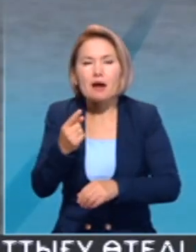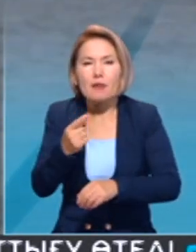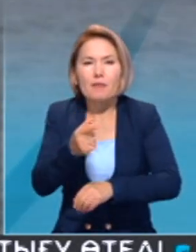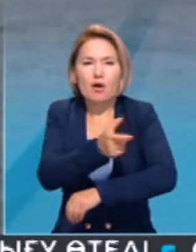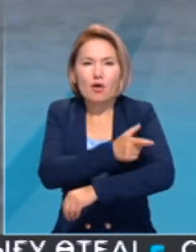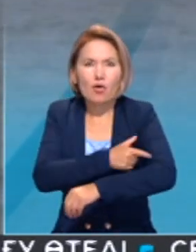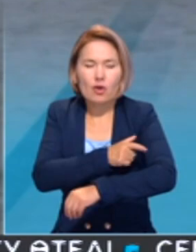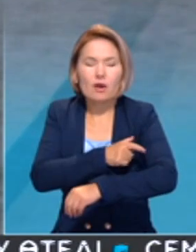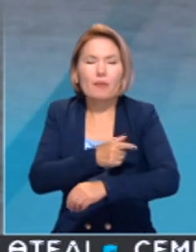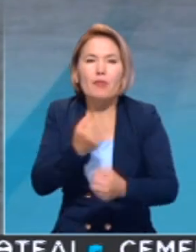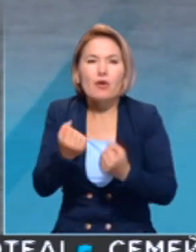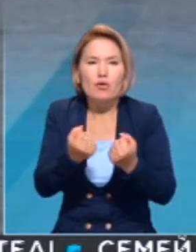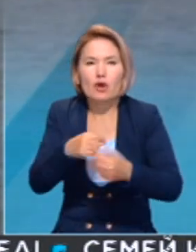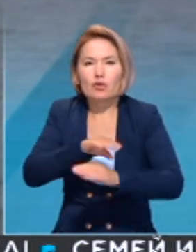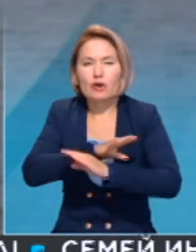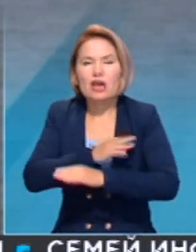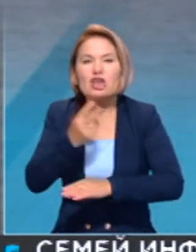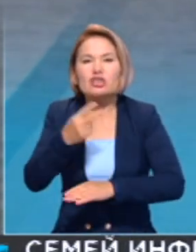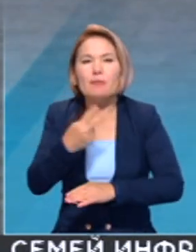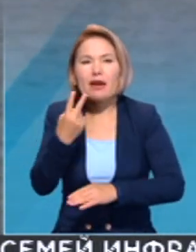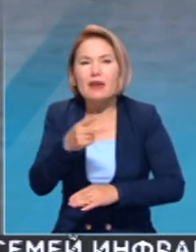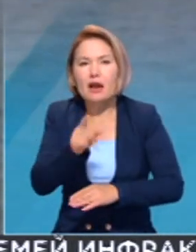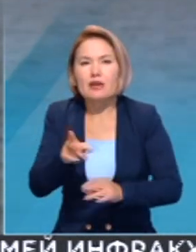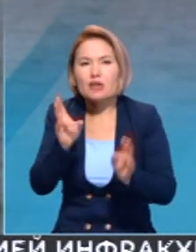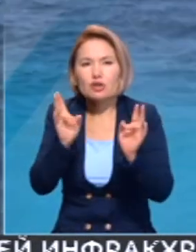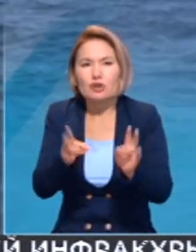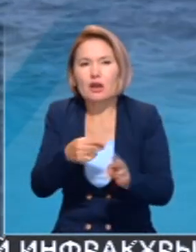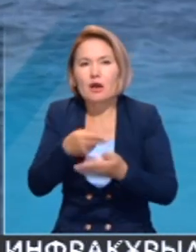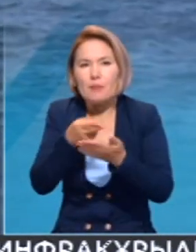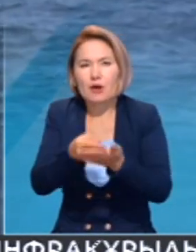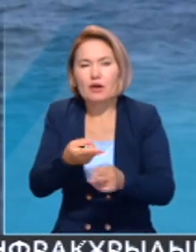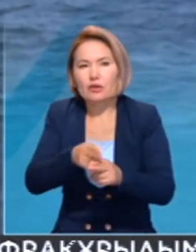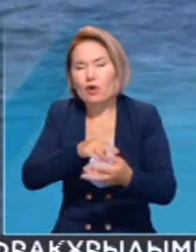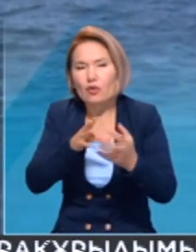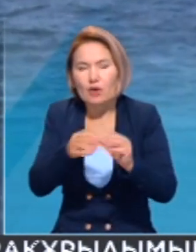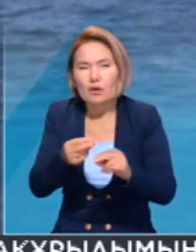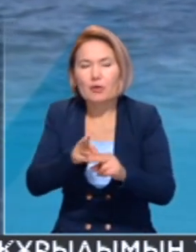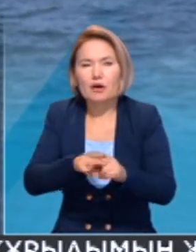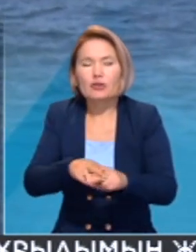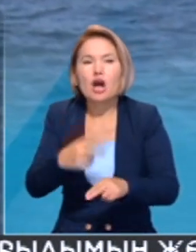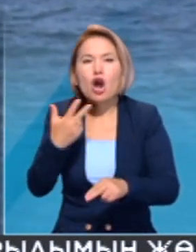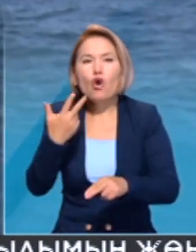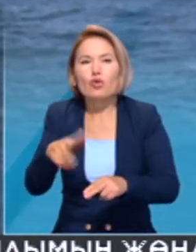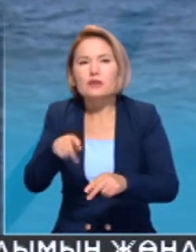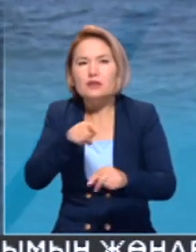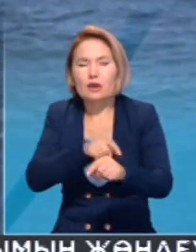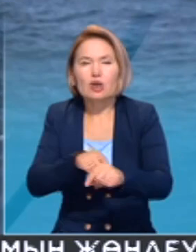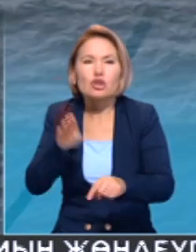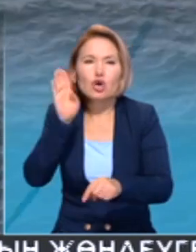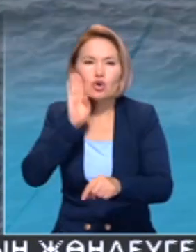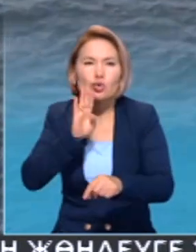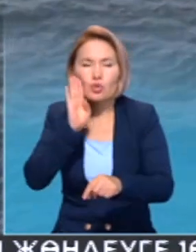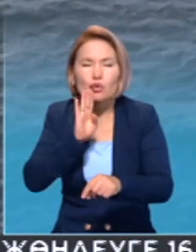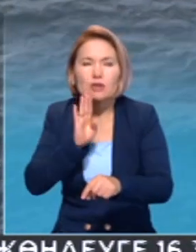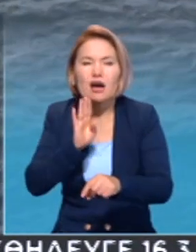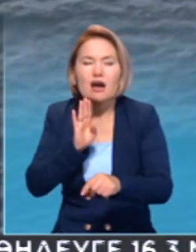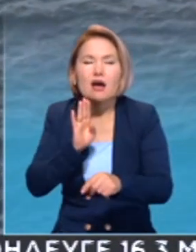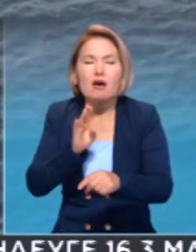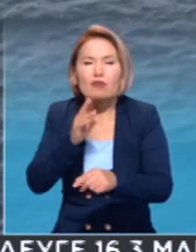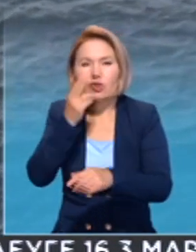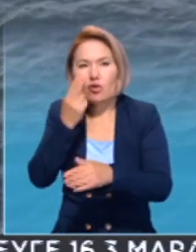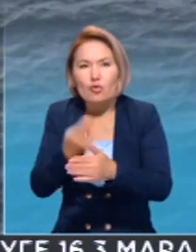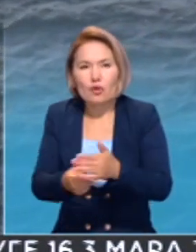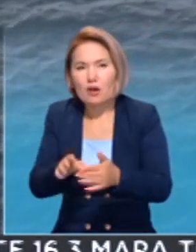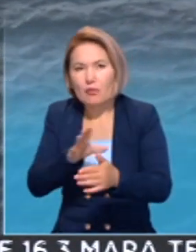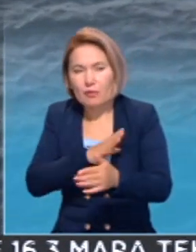мүшесі қаза тауып 22 адам жараланды. Олардың кейбіреуі өрттен қашпақ болып 30 метр биіктіктен суға секірген. Қазір өртеніп